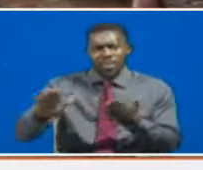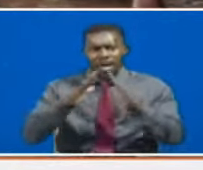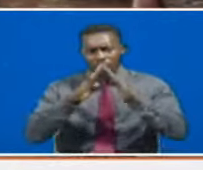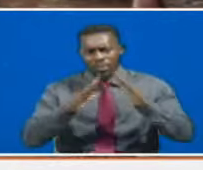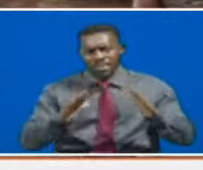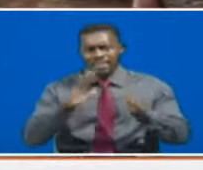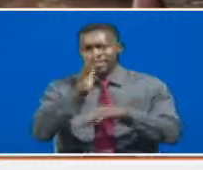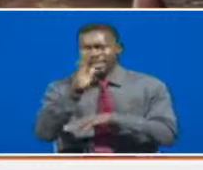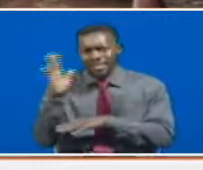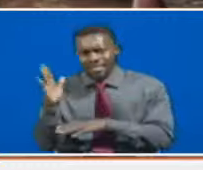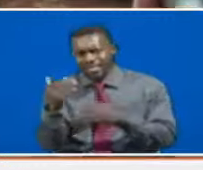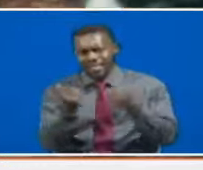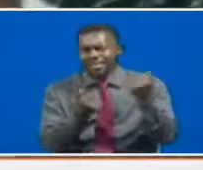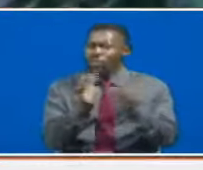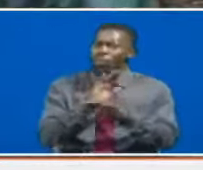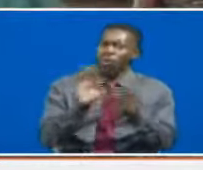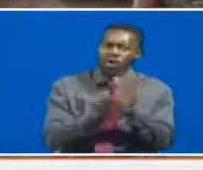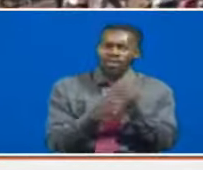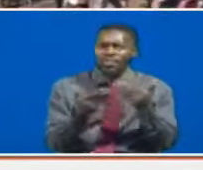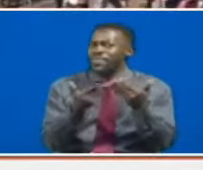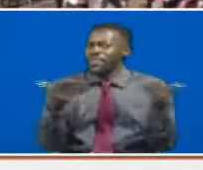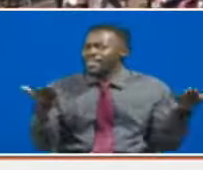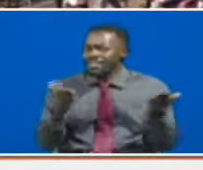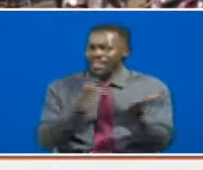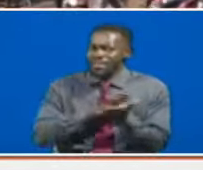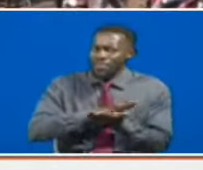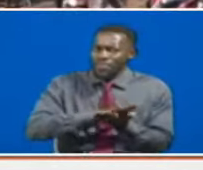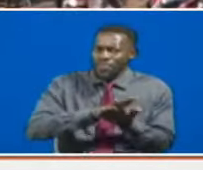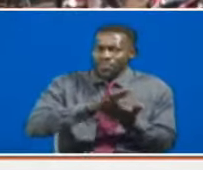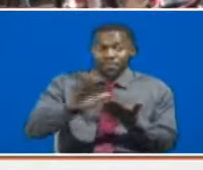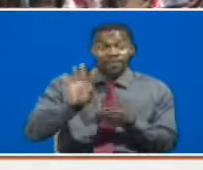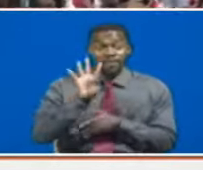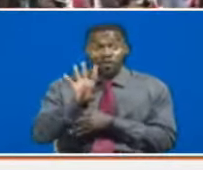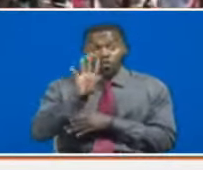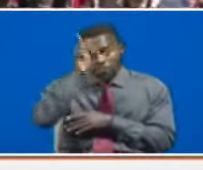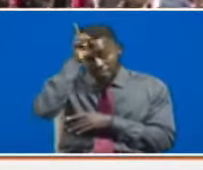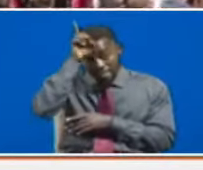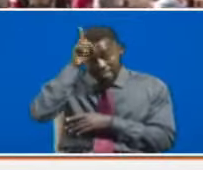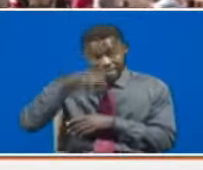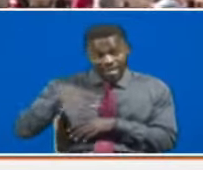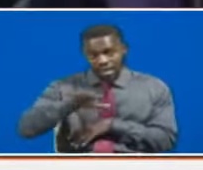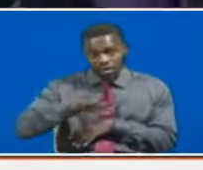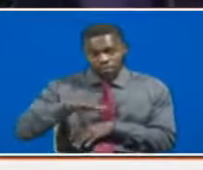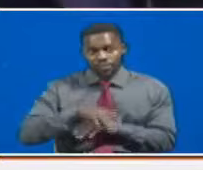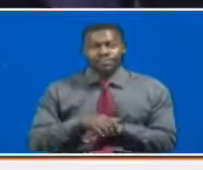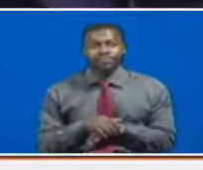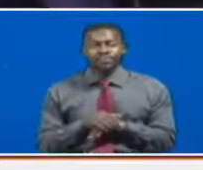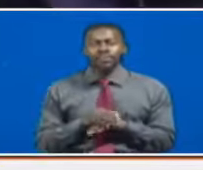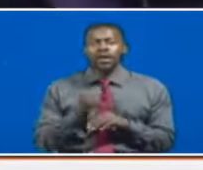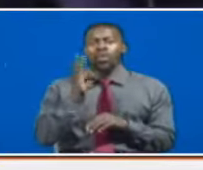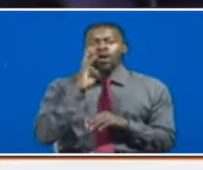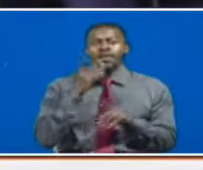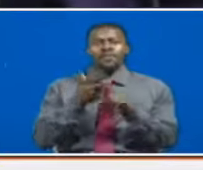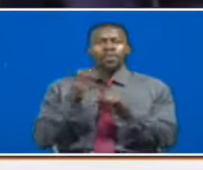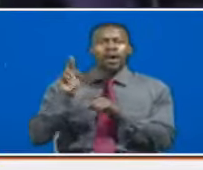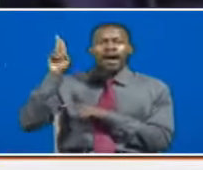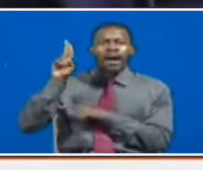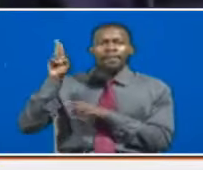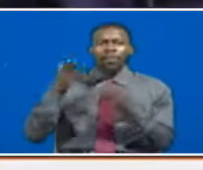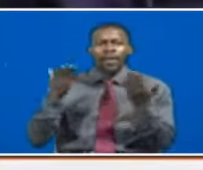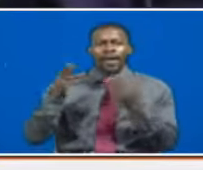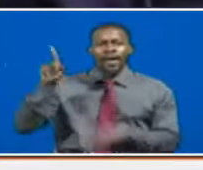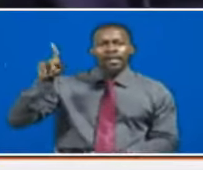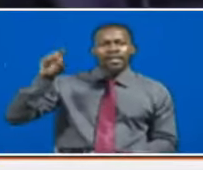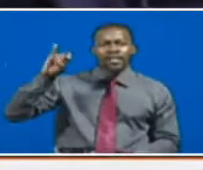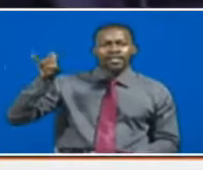trees, vehicles and everything on its way in four villages downstream. Maji yametokea huko juu, huko Kijabe ile